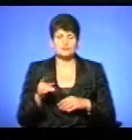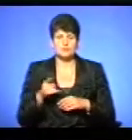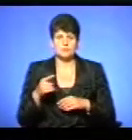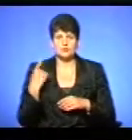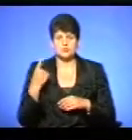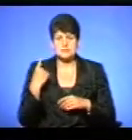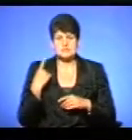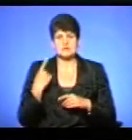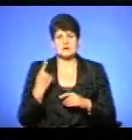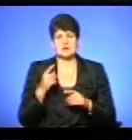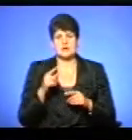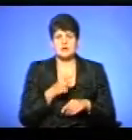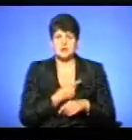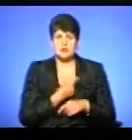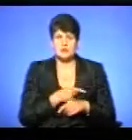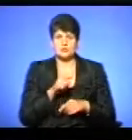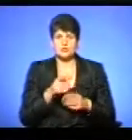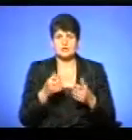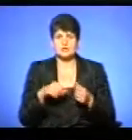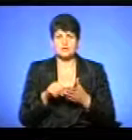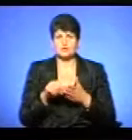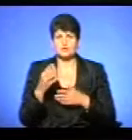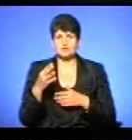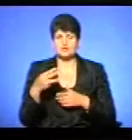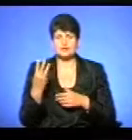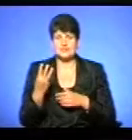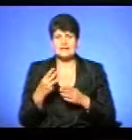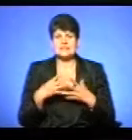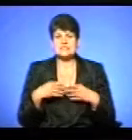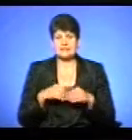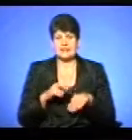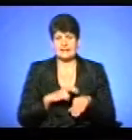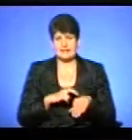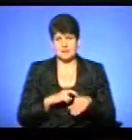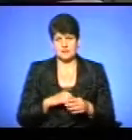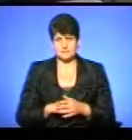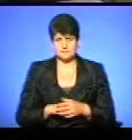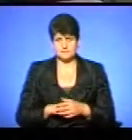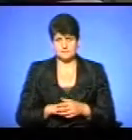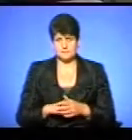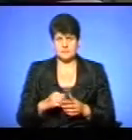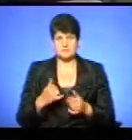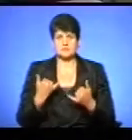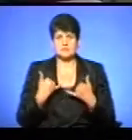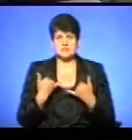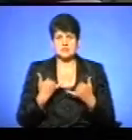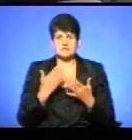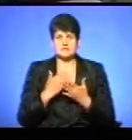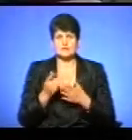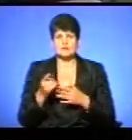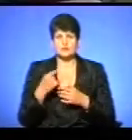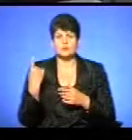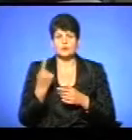обласній університетській лікарні. У ньому взяли участь 43 сімейних лікарі. Ми зараз знаходимося в Тернопільській